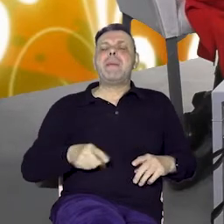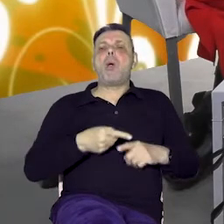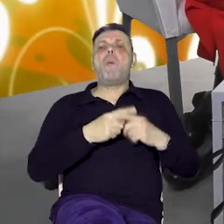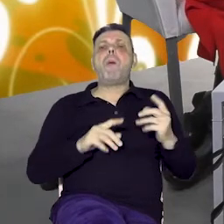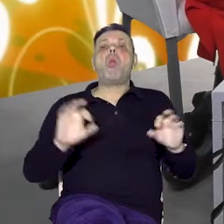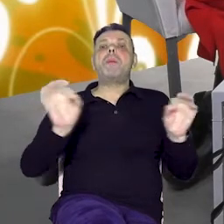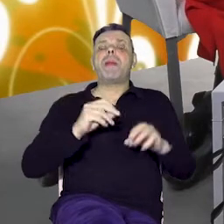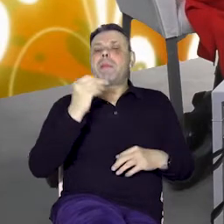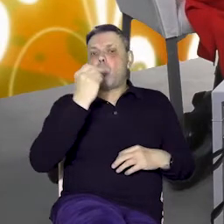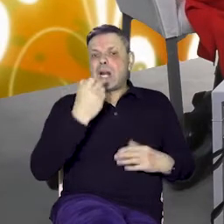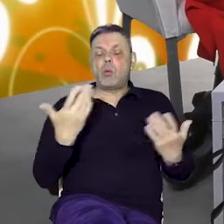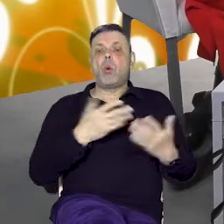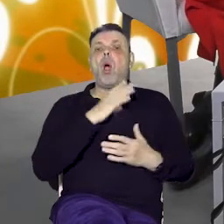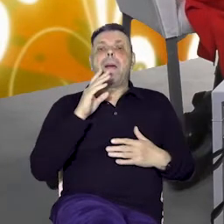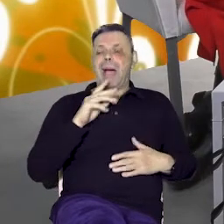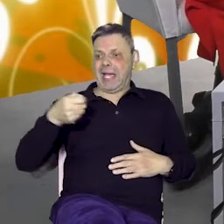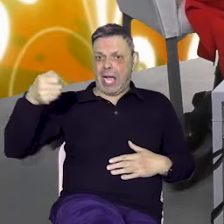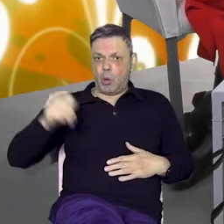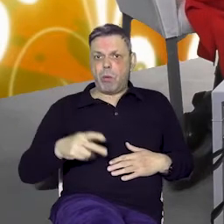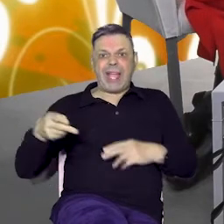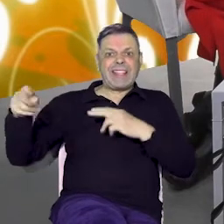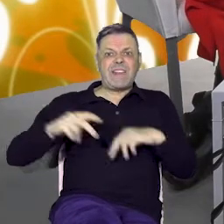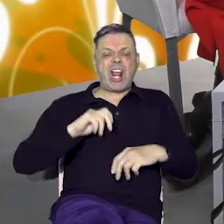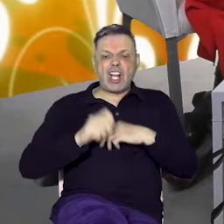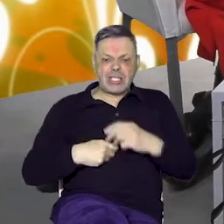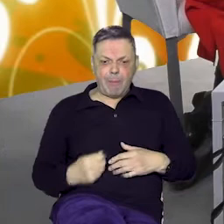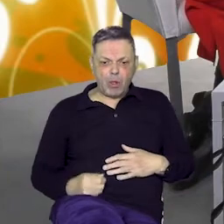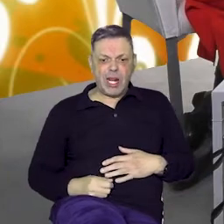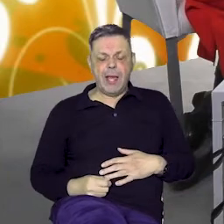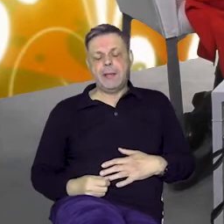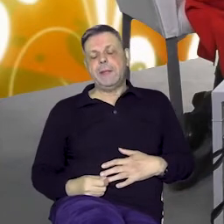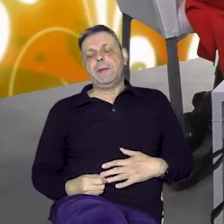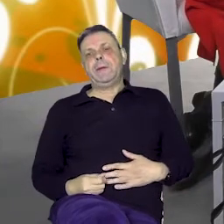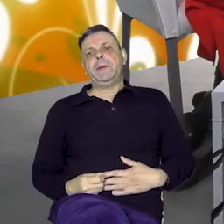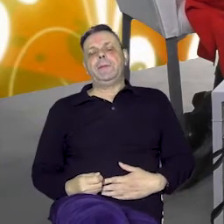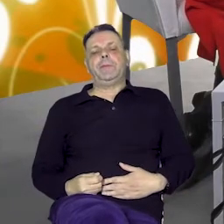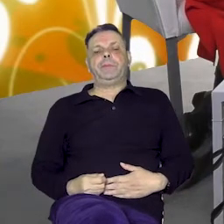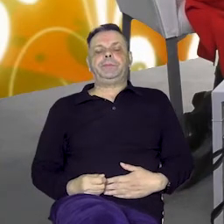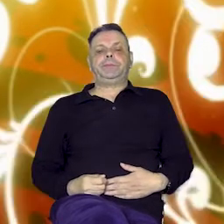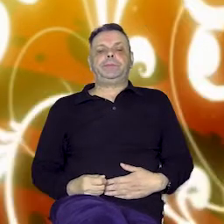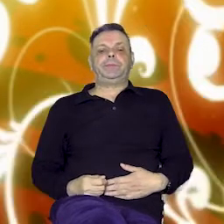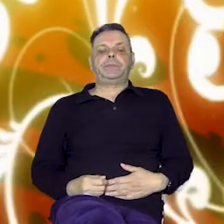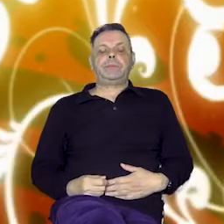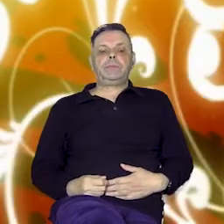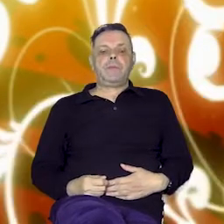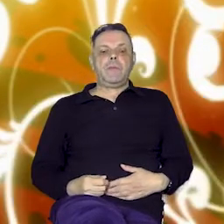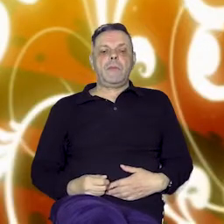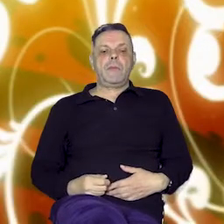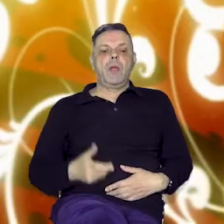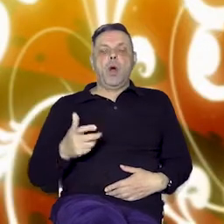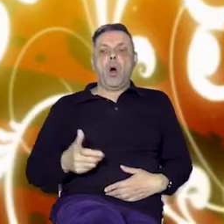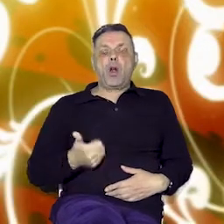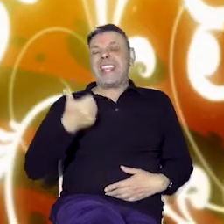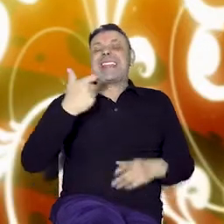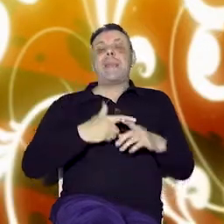hrane koje majka kuplje kad se vraća sa posla, oni se vraćaju u 5 sati s posla kao mi. Oni po sat vremena putuju do svog